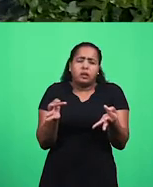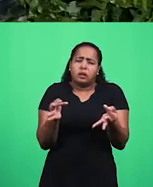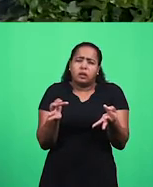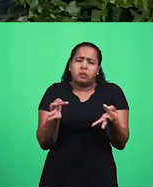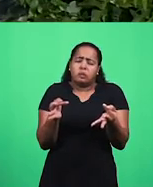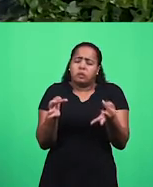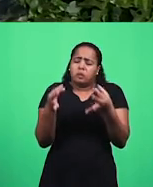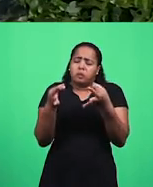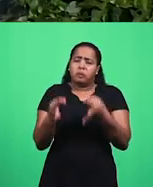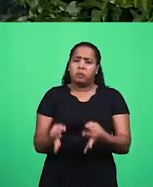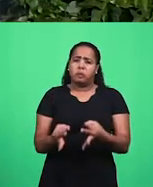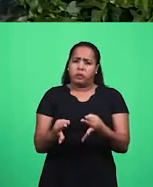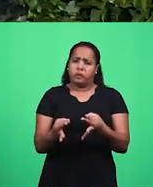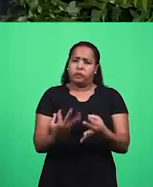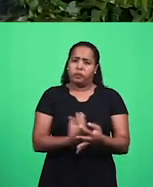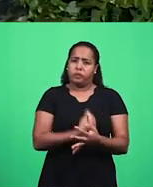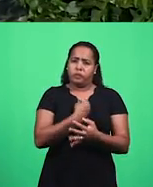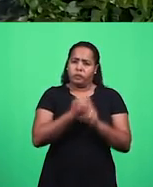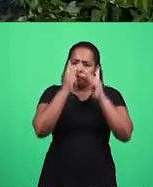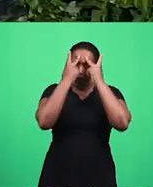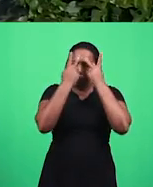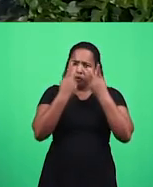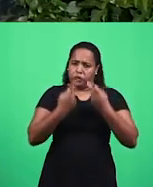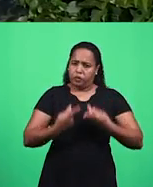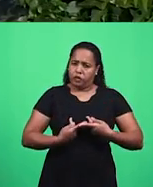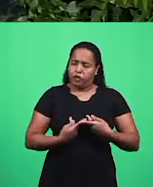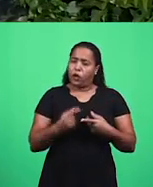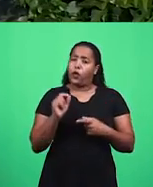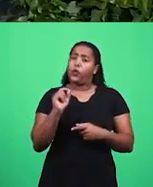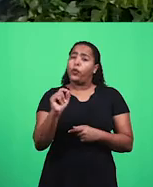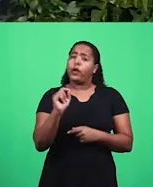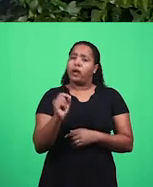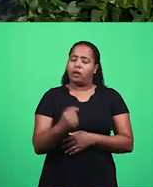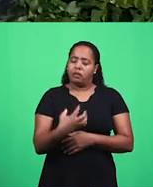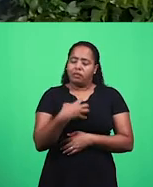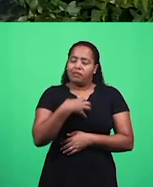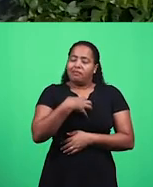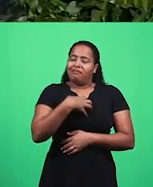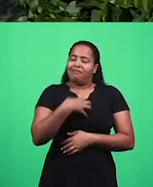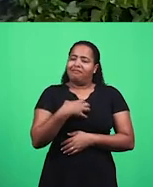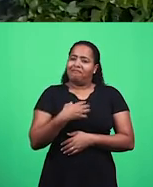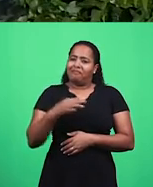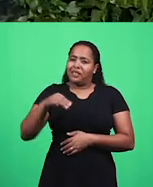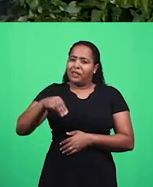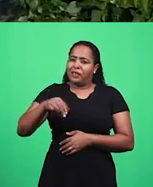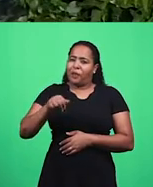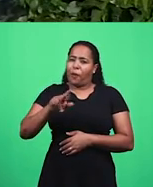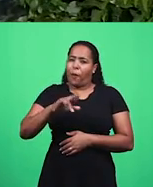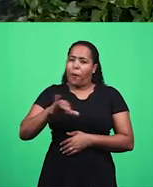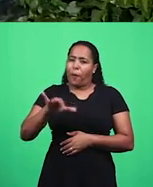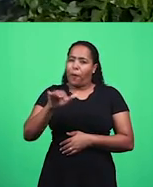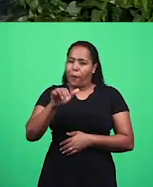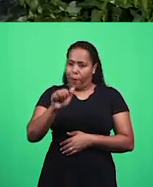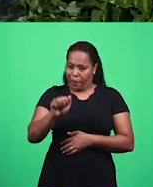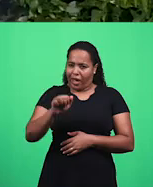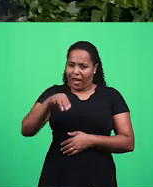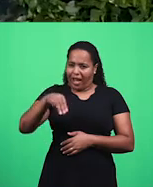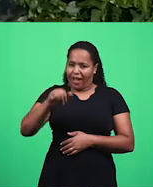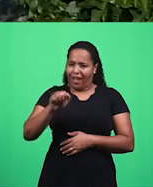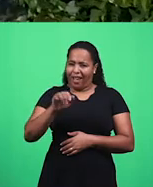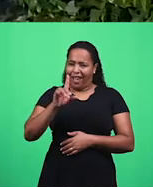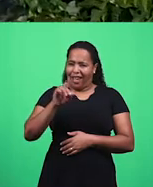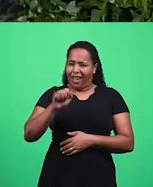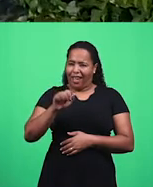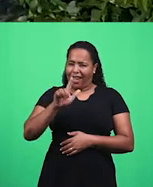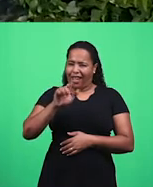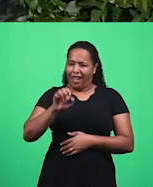более достойного, более замечательного в жизни человека, чем чувство. И Мария была